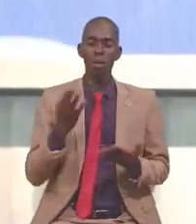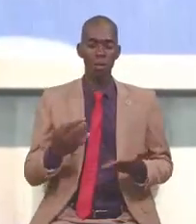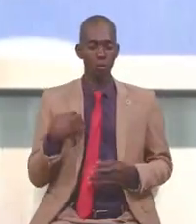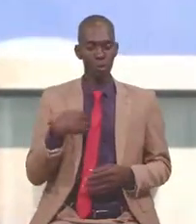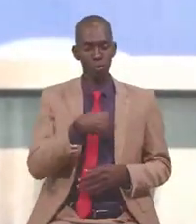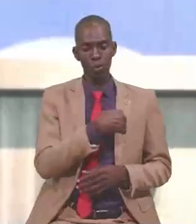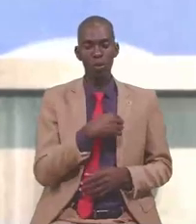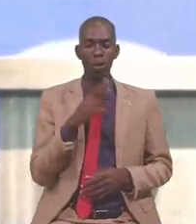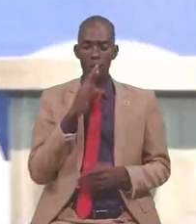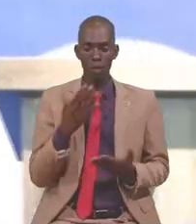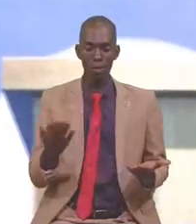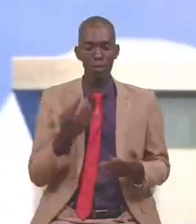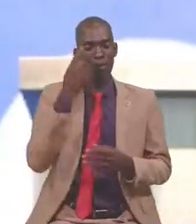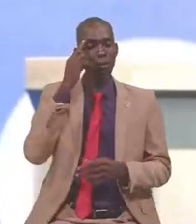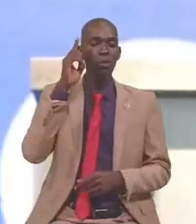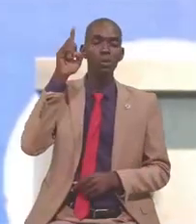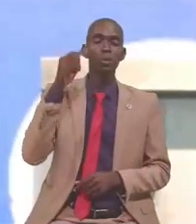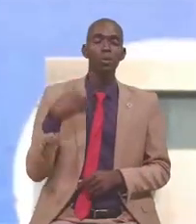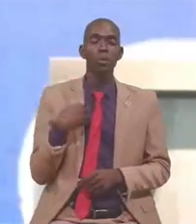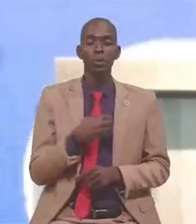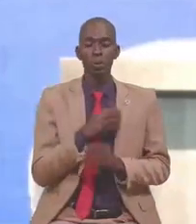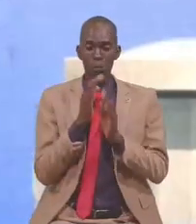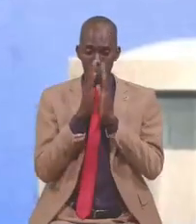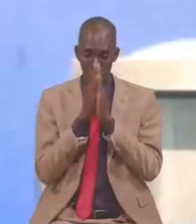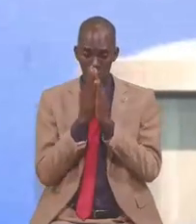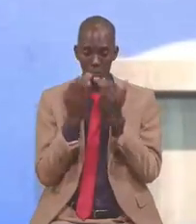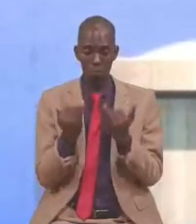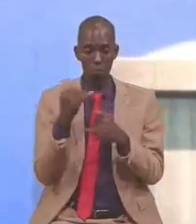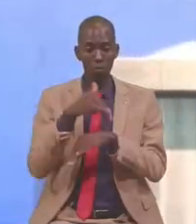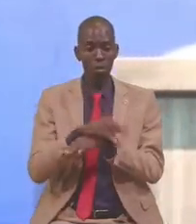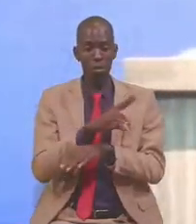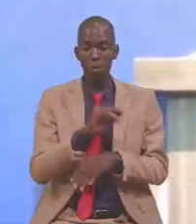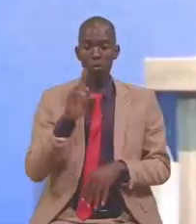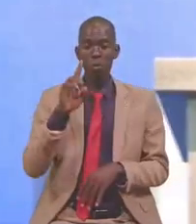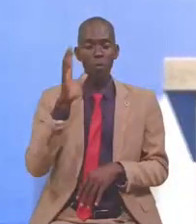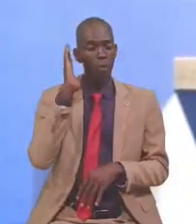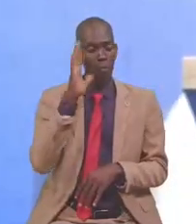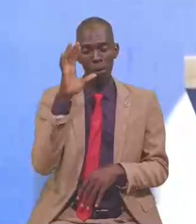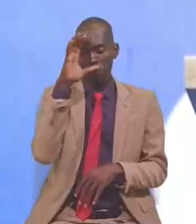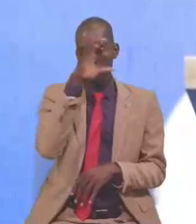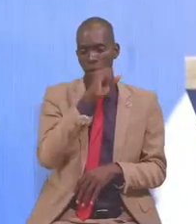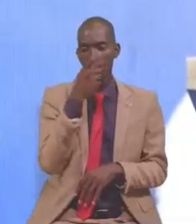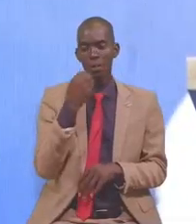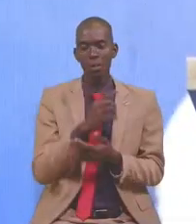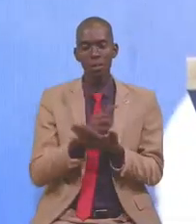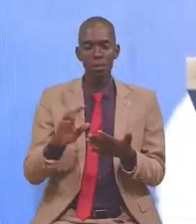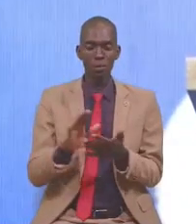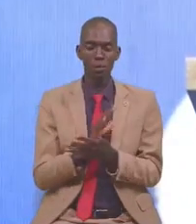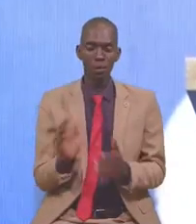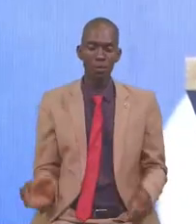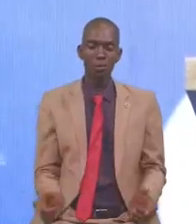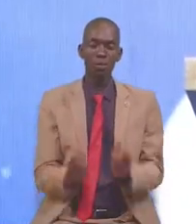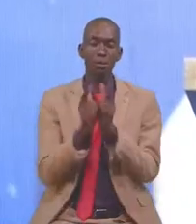pour toi. Nous prions ce soir que personne ne rate la rencontre